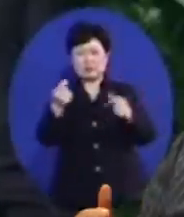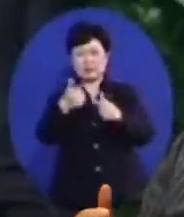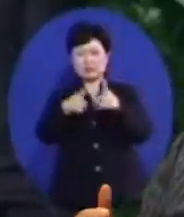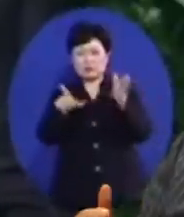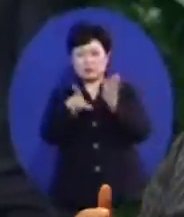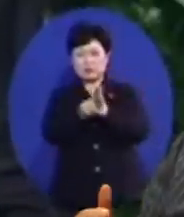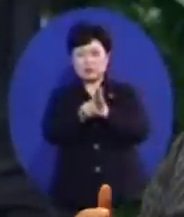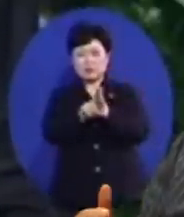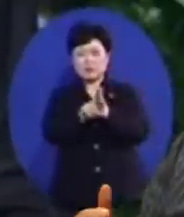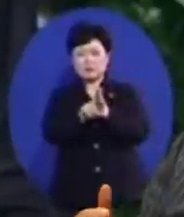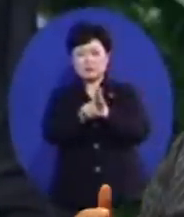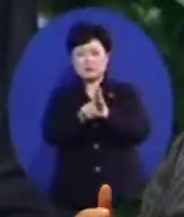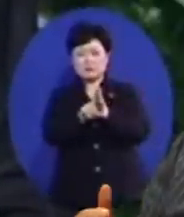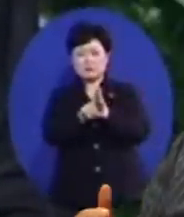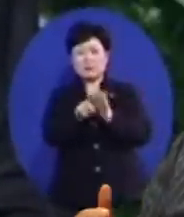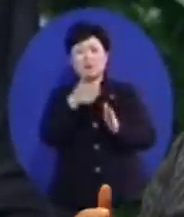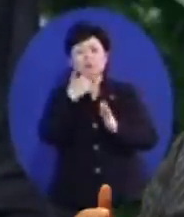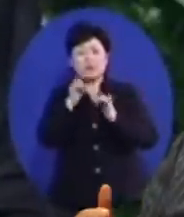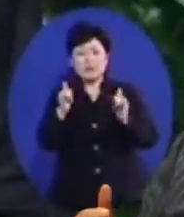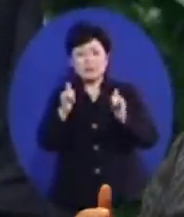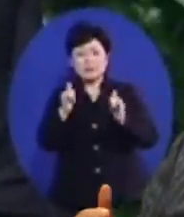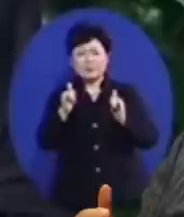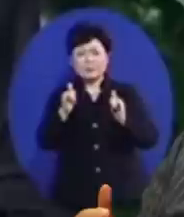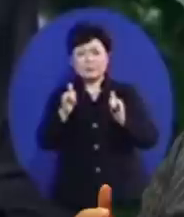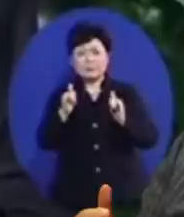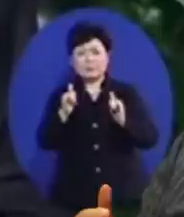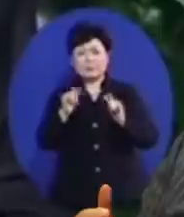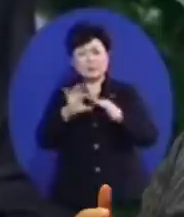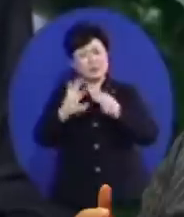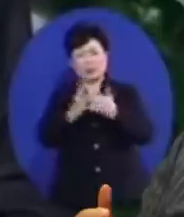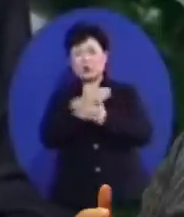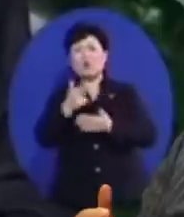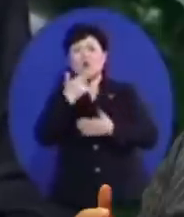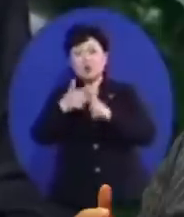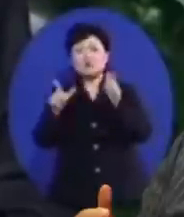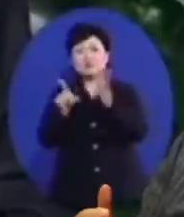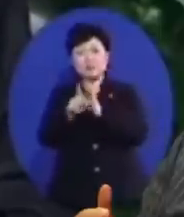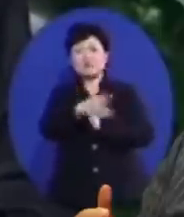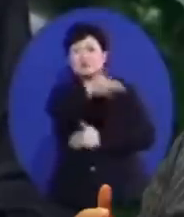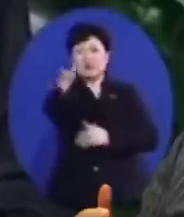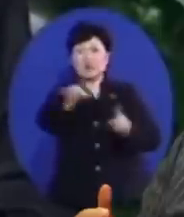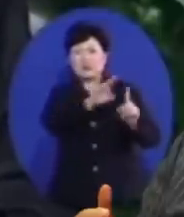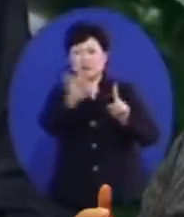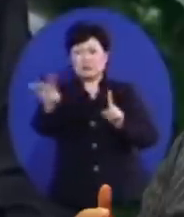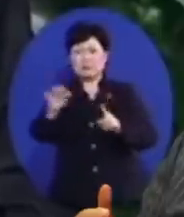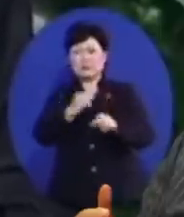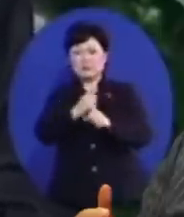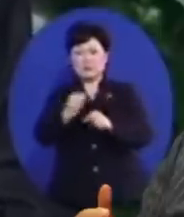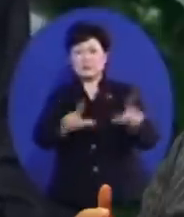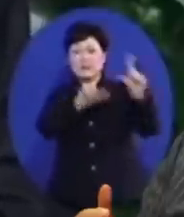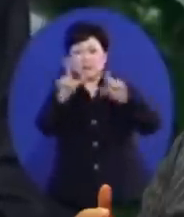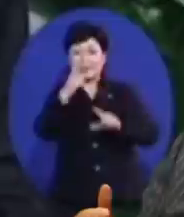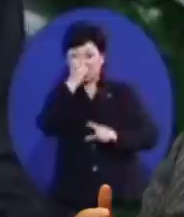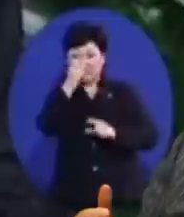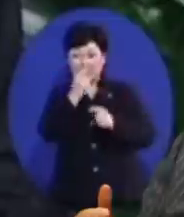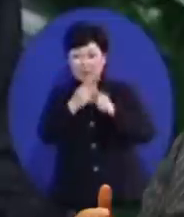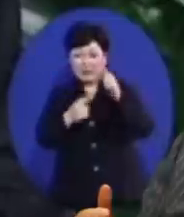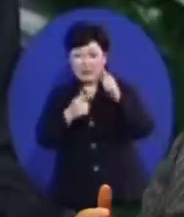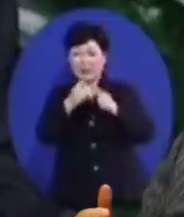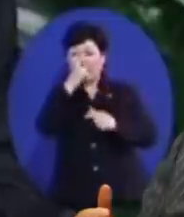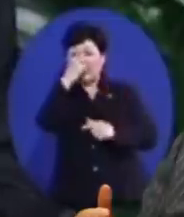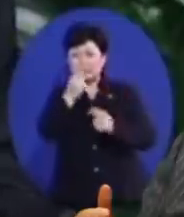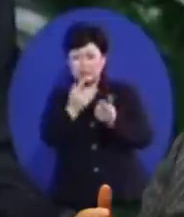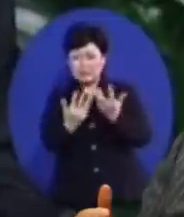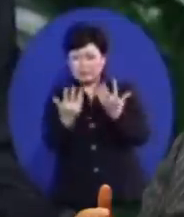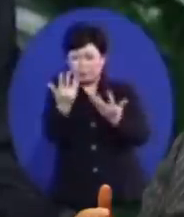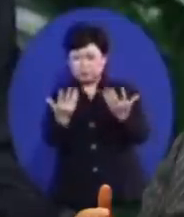없고 예수 믿는 여러분은 우리가 사는 것도 하나님이 가시통지 위에 우리를 지금 살려놓고 있는 것입니다. 가시는 없어지지 않습니다.